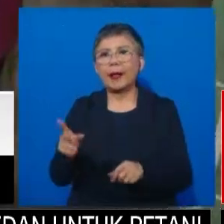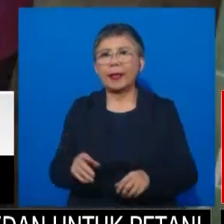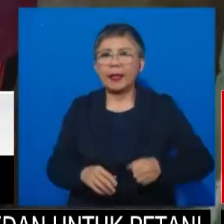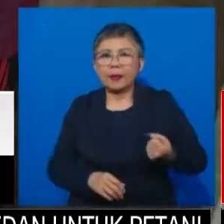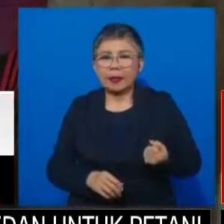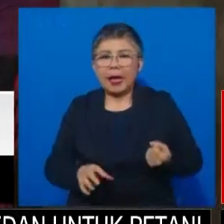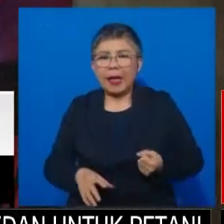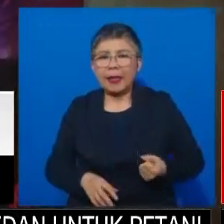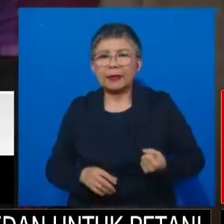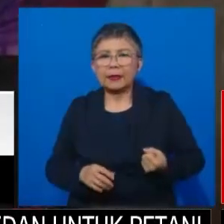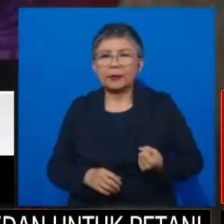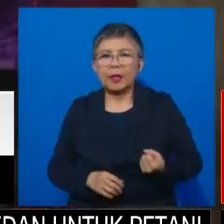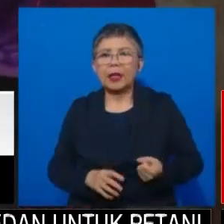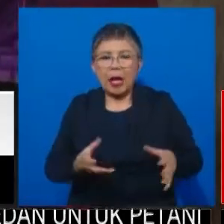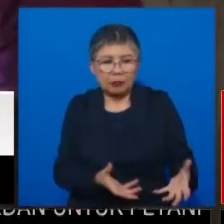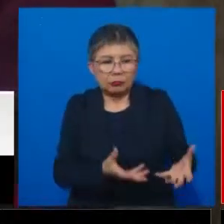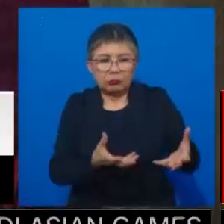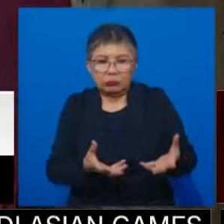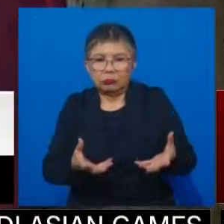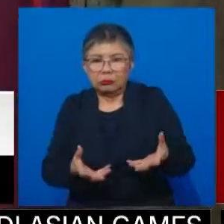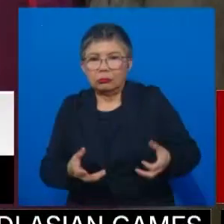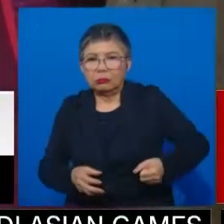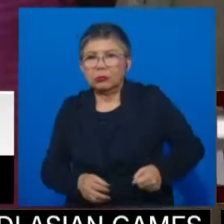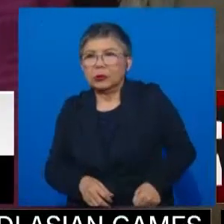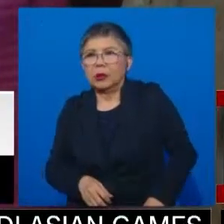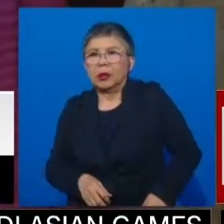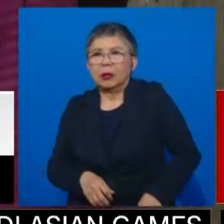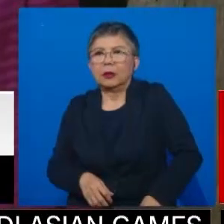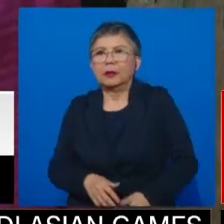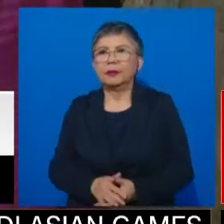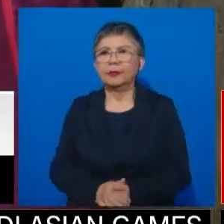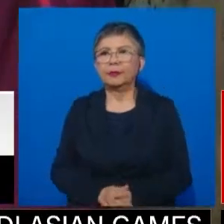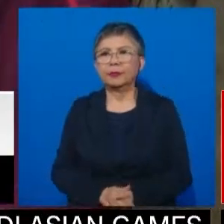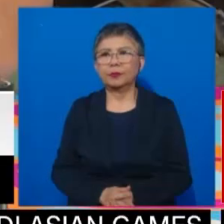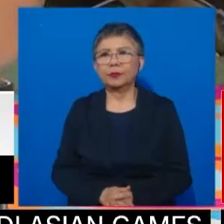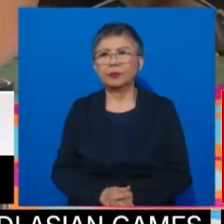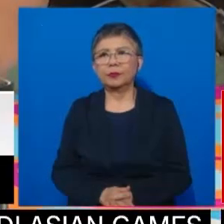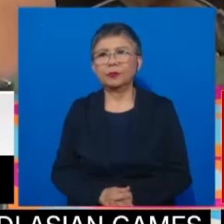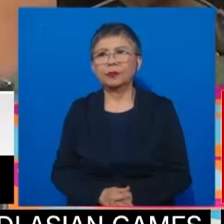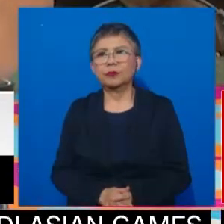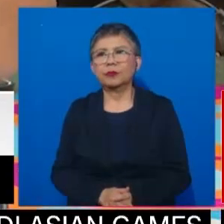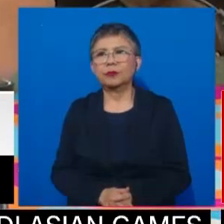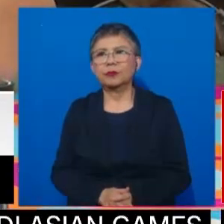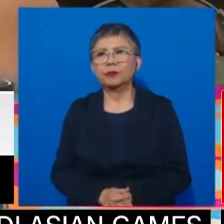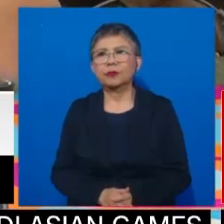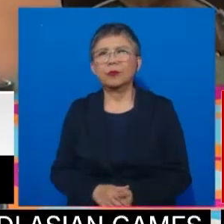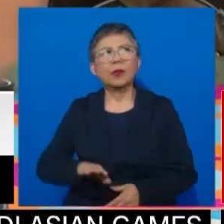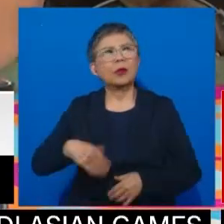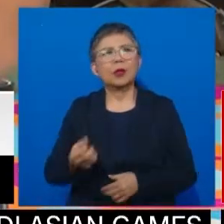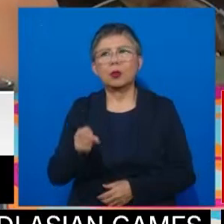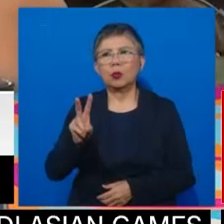termasuk anak dan sang suami Tajudin yang mengurusi segala keperluannya. Tahun